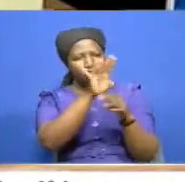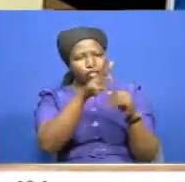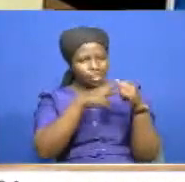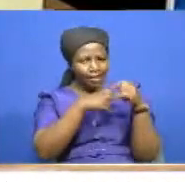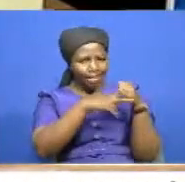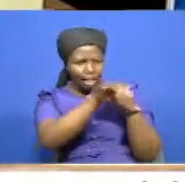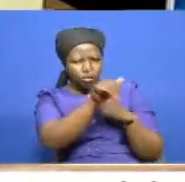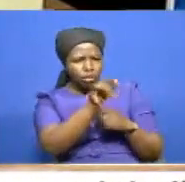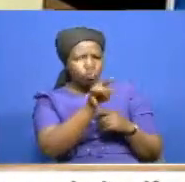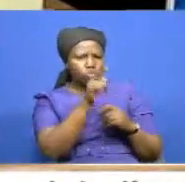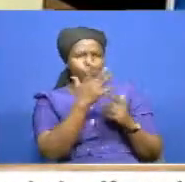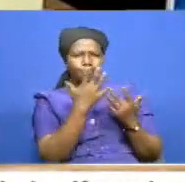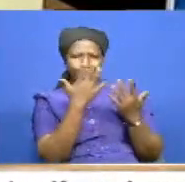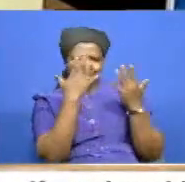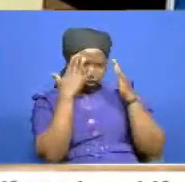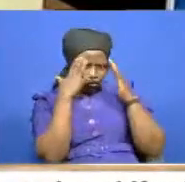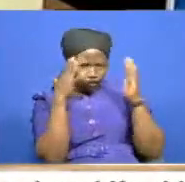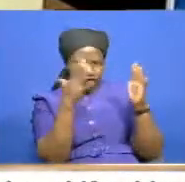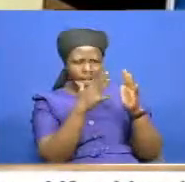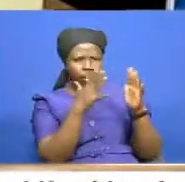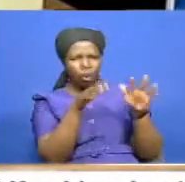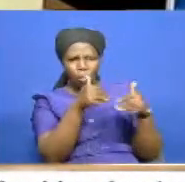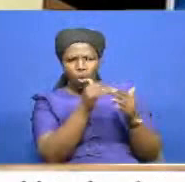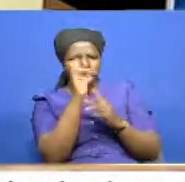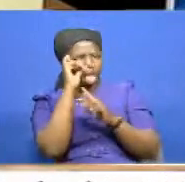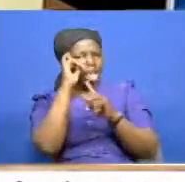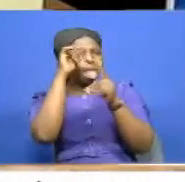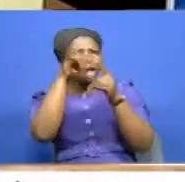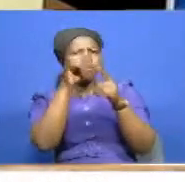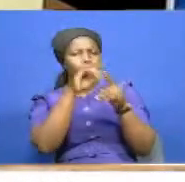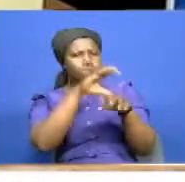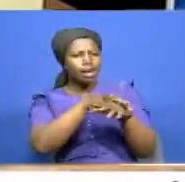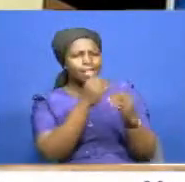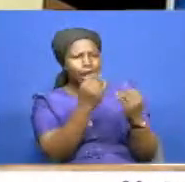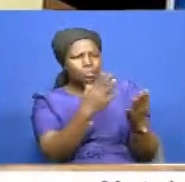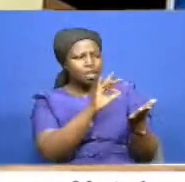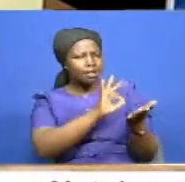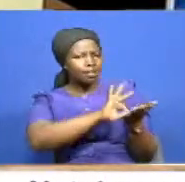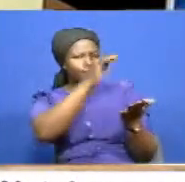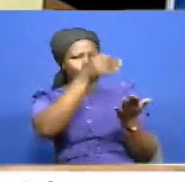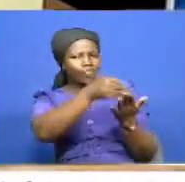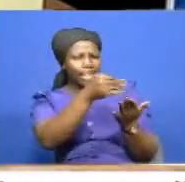katika kima gani labda cha pesa kiweze kufikisha malengo hayo?